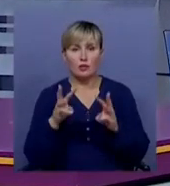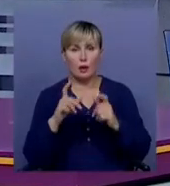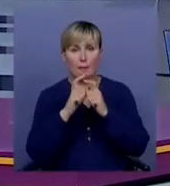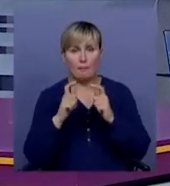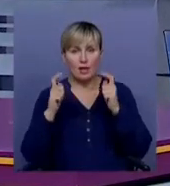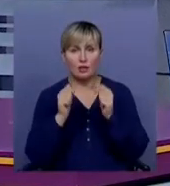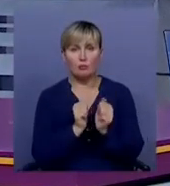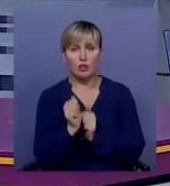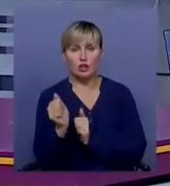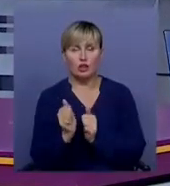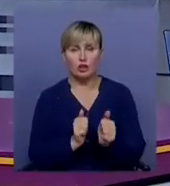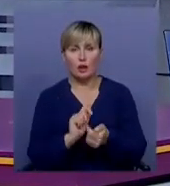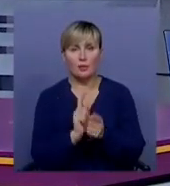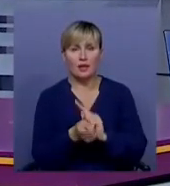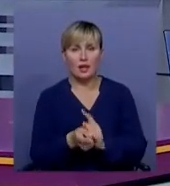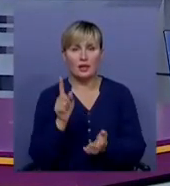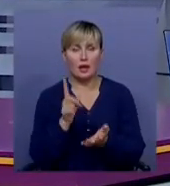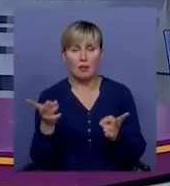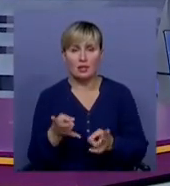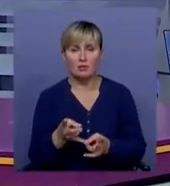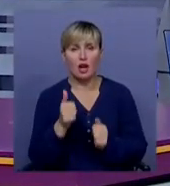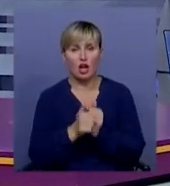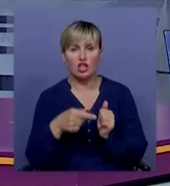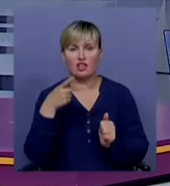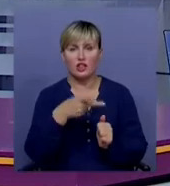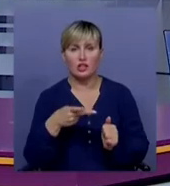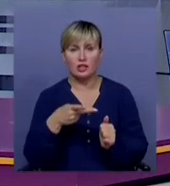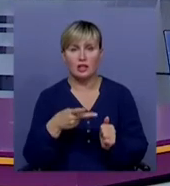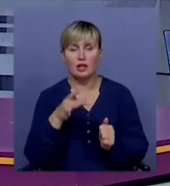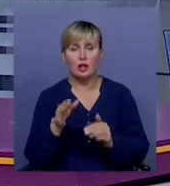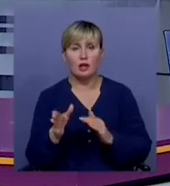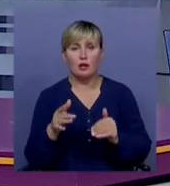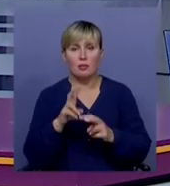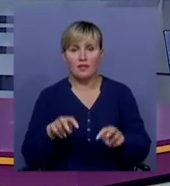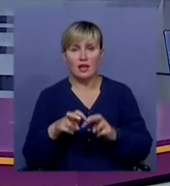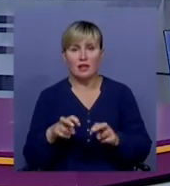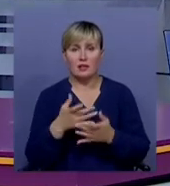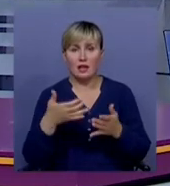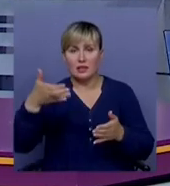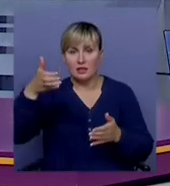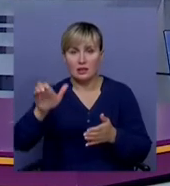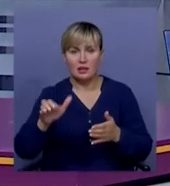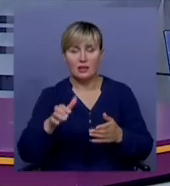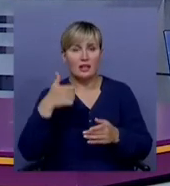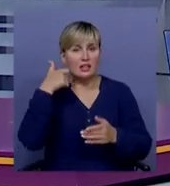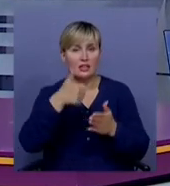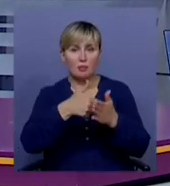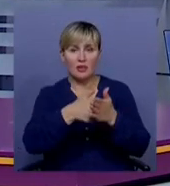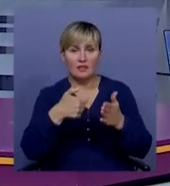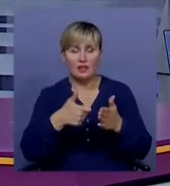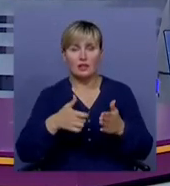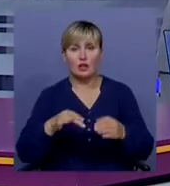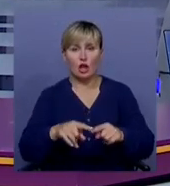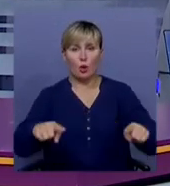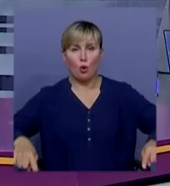и перчатками. Менять их необходимо каждые 2 часа. Кроме этого, проверяется наличие санитайзеров, тепловизоров и дезинфекционных